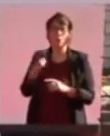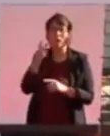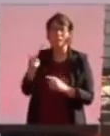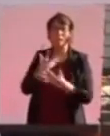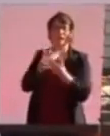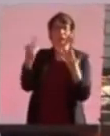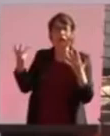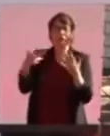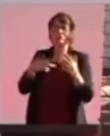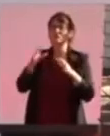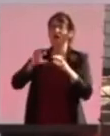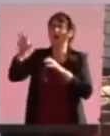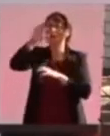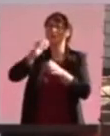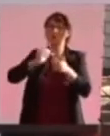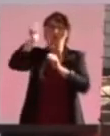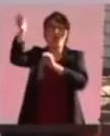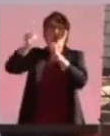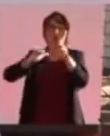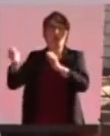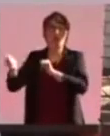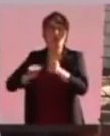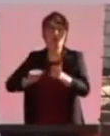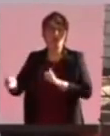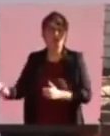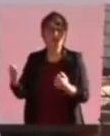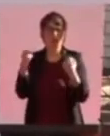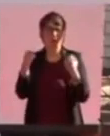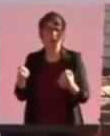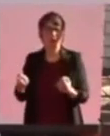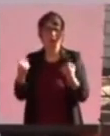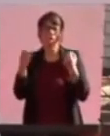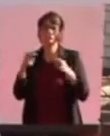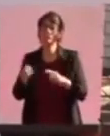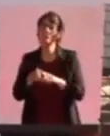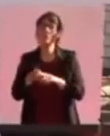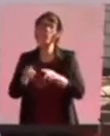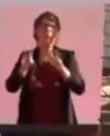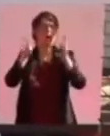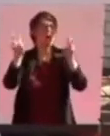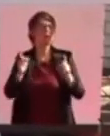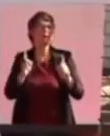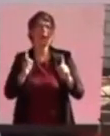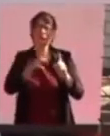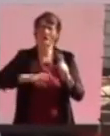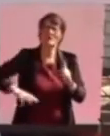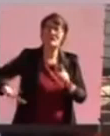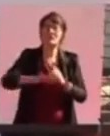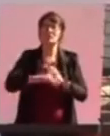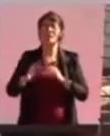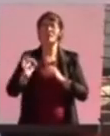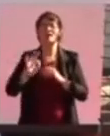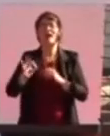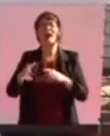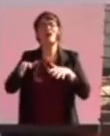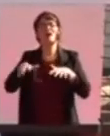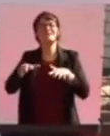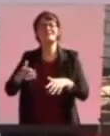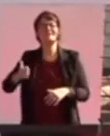così come avviene per sulle tematiche ambientali e nel sistema delle agenzie regionali di protezione ambientale